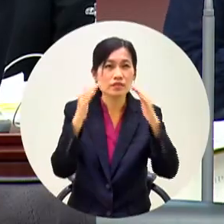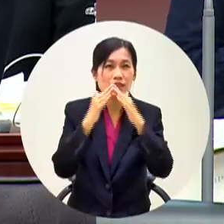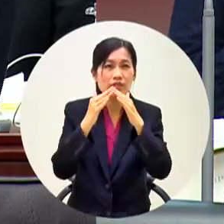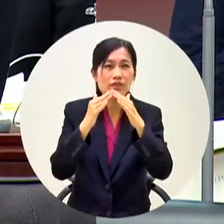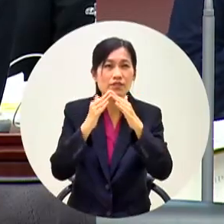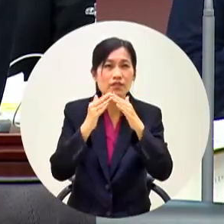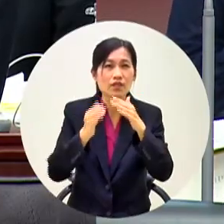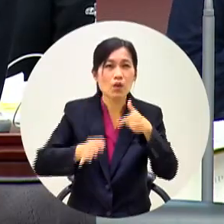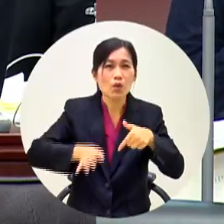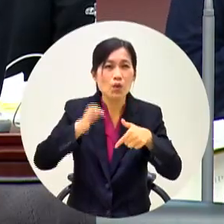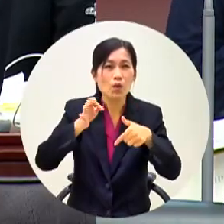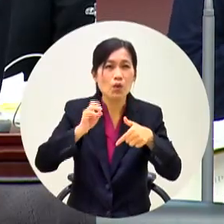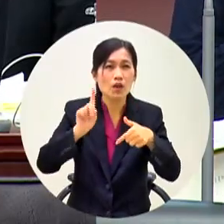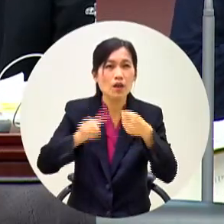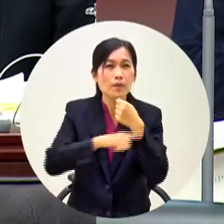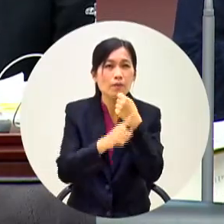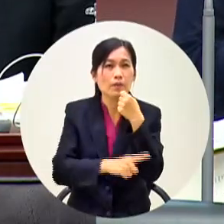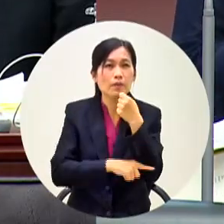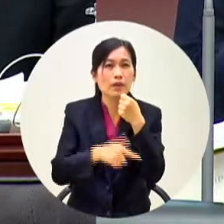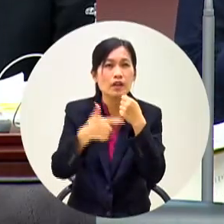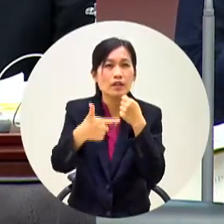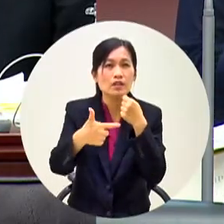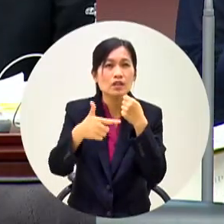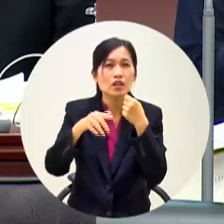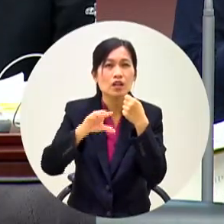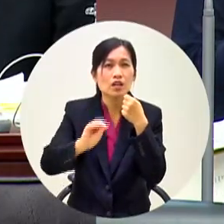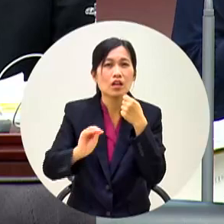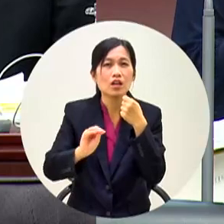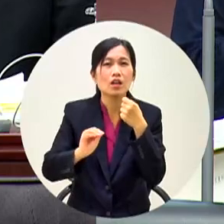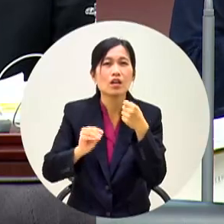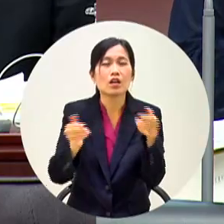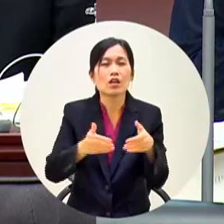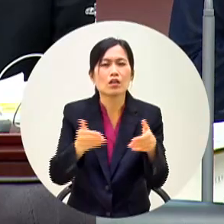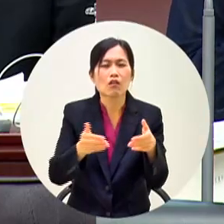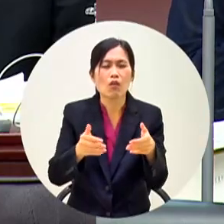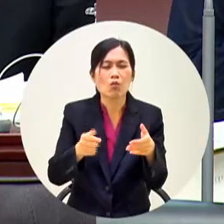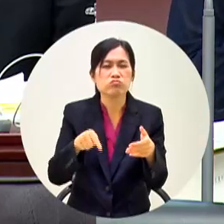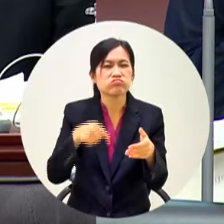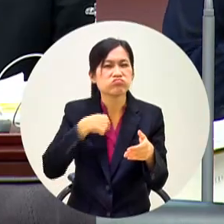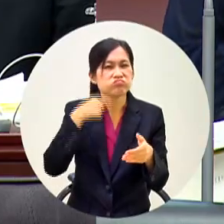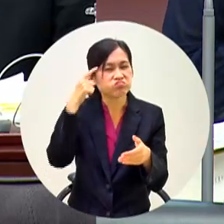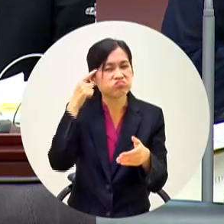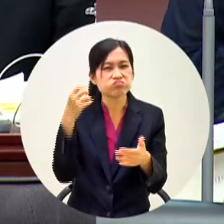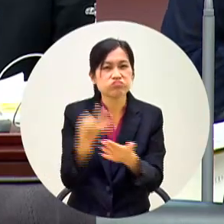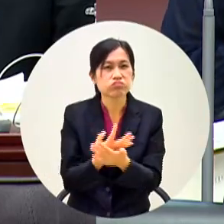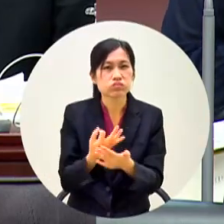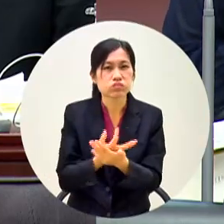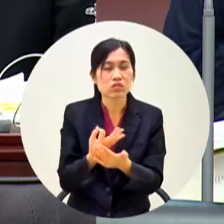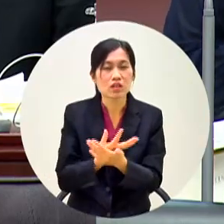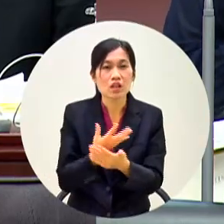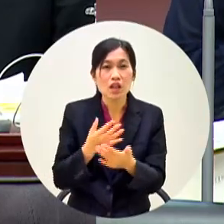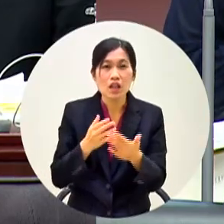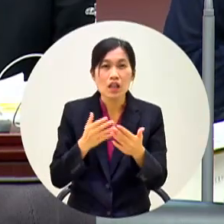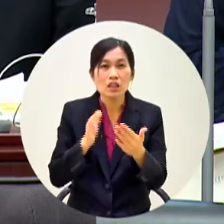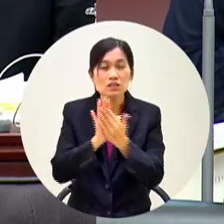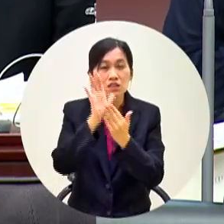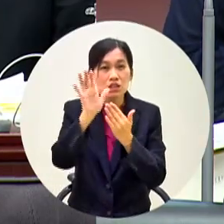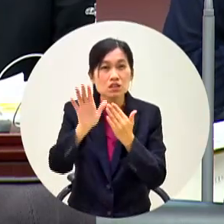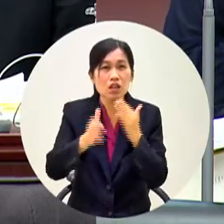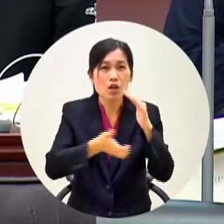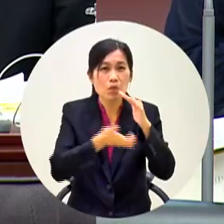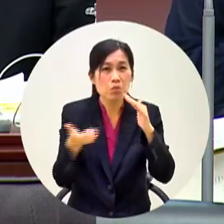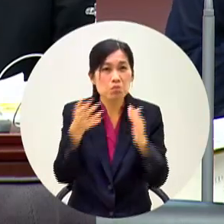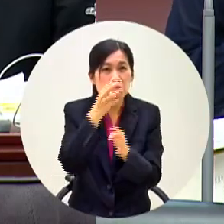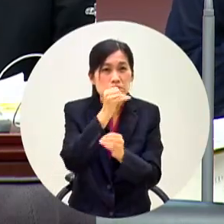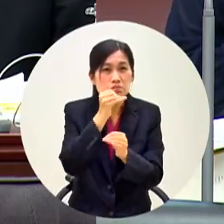在估6万块来盖，事实上都已经偏低了。那将来呢，什么时候搬，什么时候迁不一